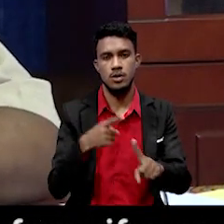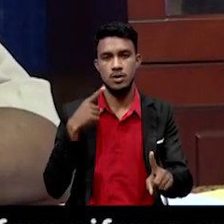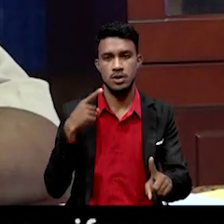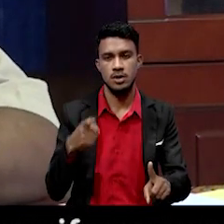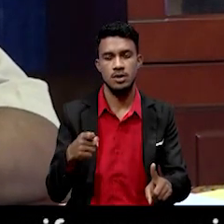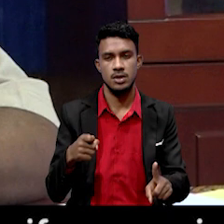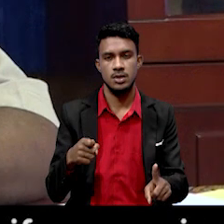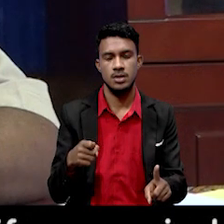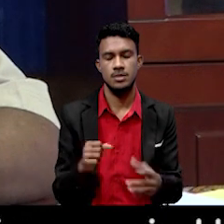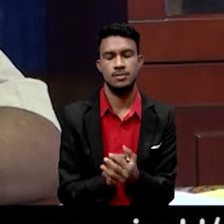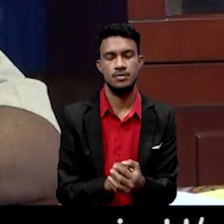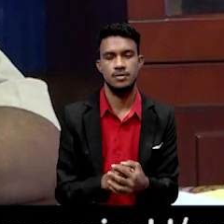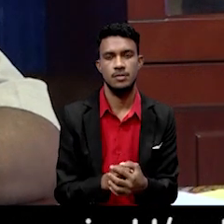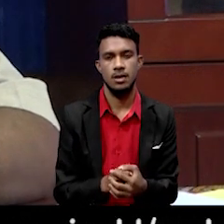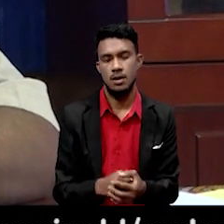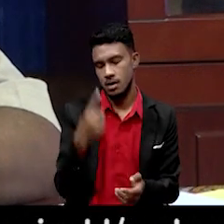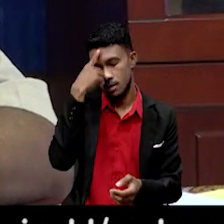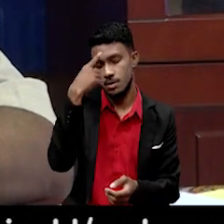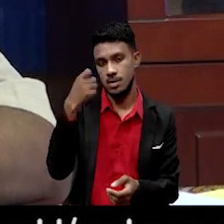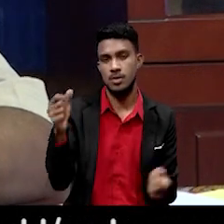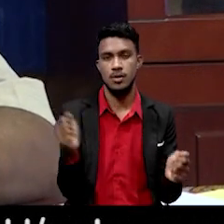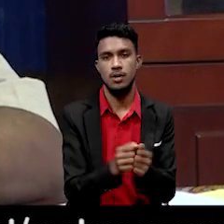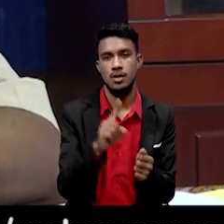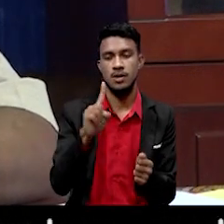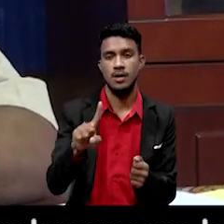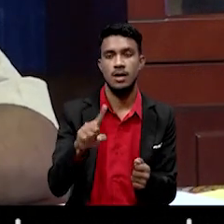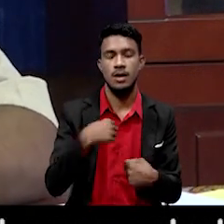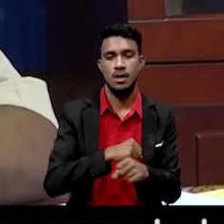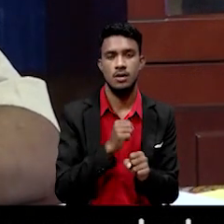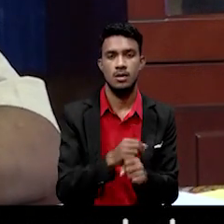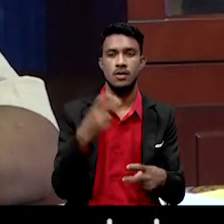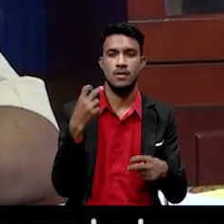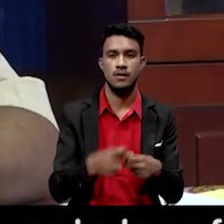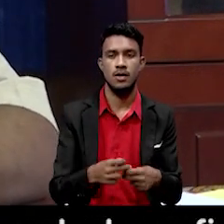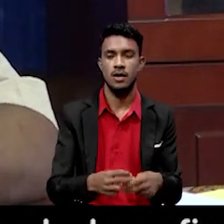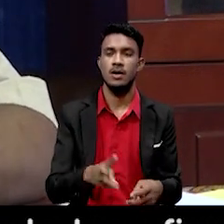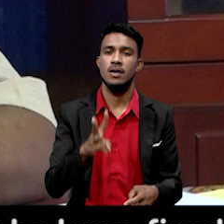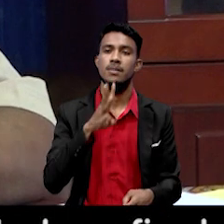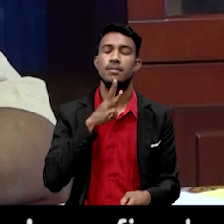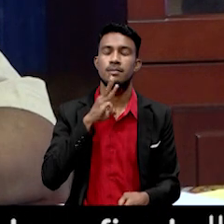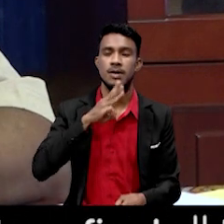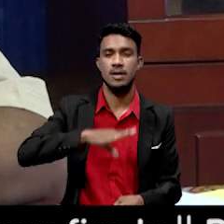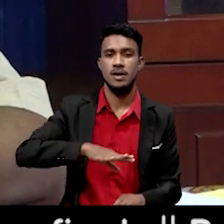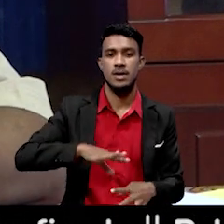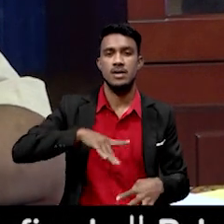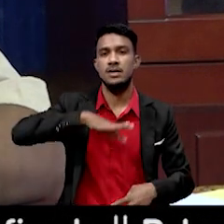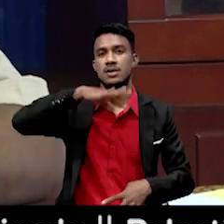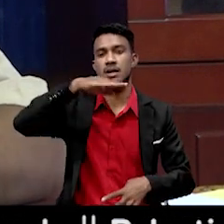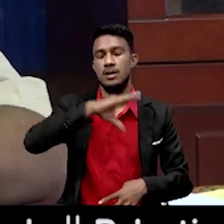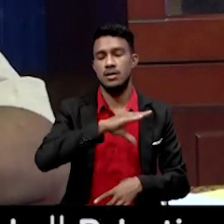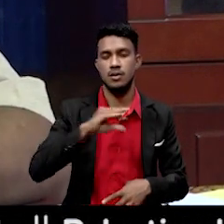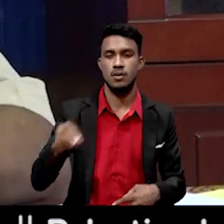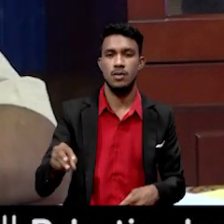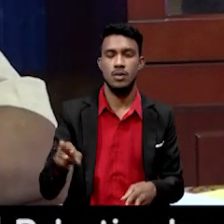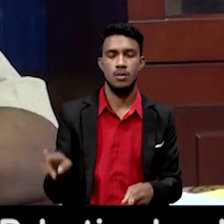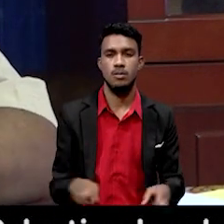intensidade normal tamane maka ho idane sei provoca besae motatung lalorang